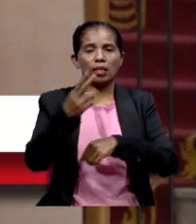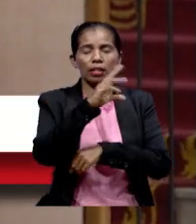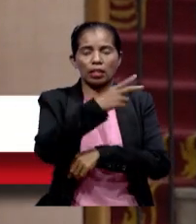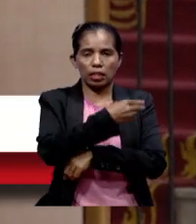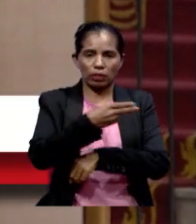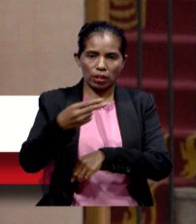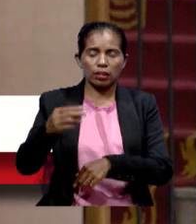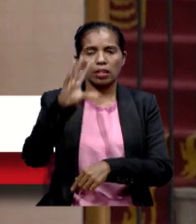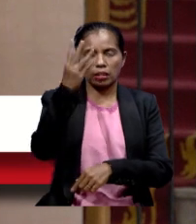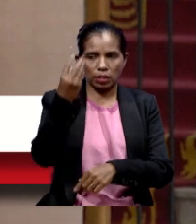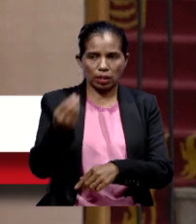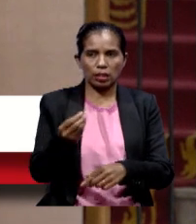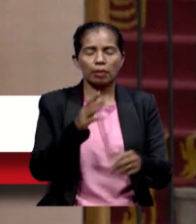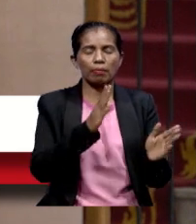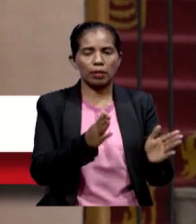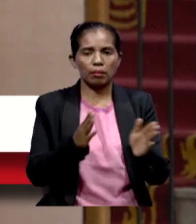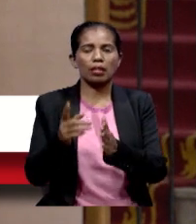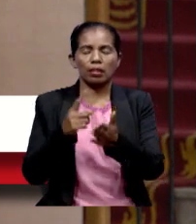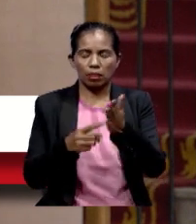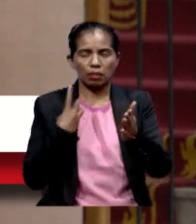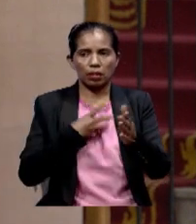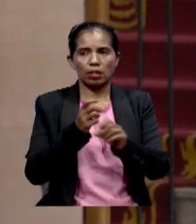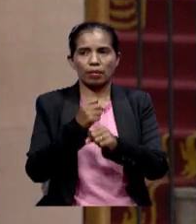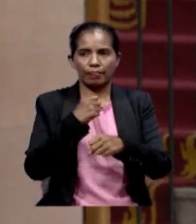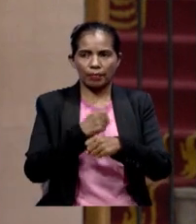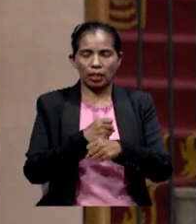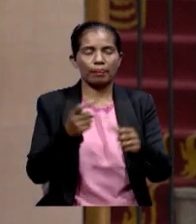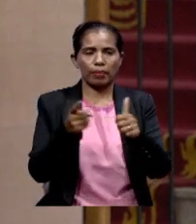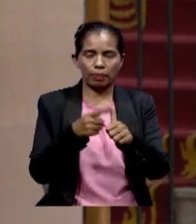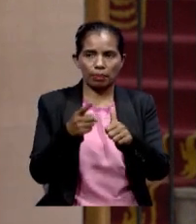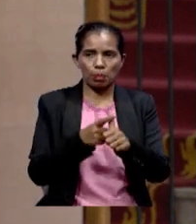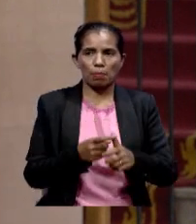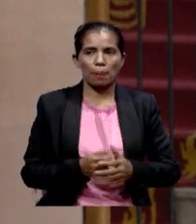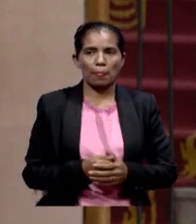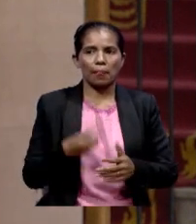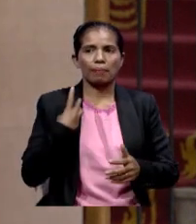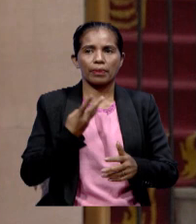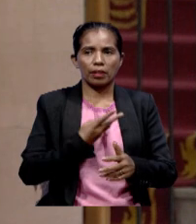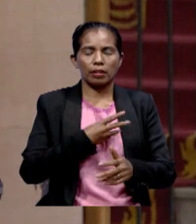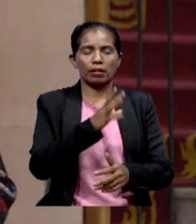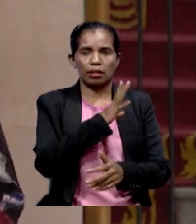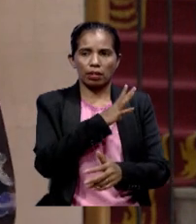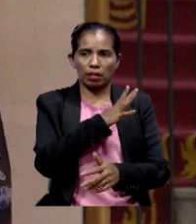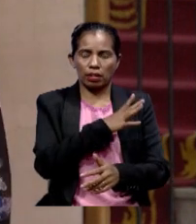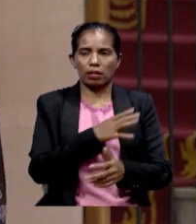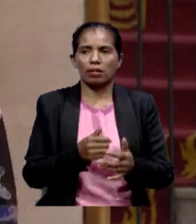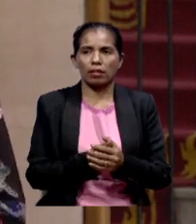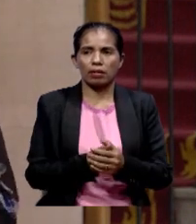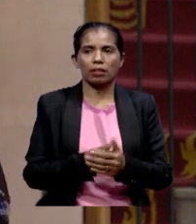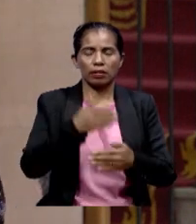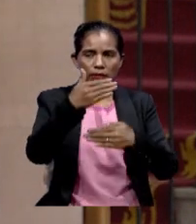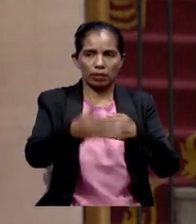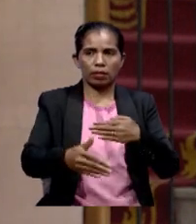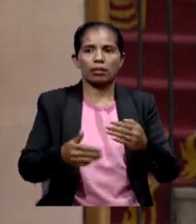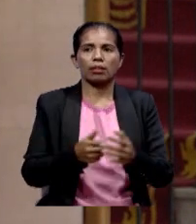persiapan-persiapan apa-apa yang bisa kita lakukan. Tapi ini masih awal ya, karena kita semua nunggu perkembangan selanjutnya. Tapi ini